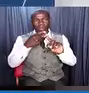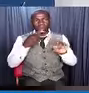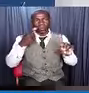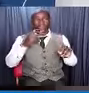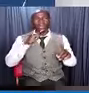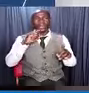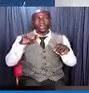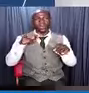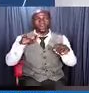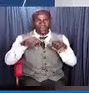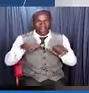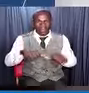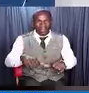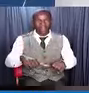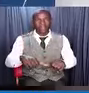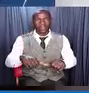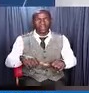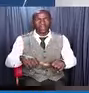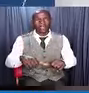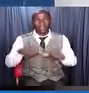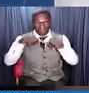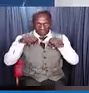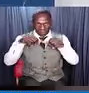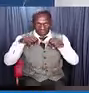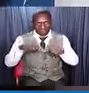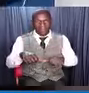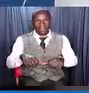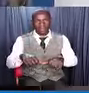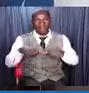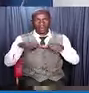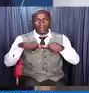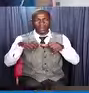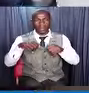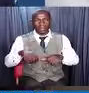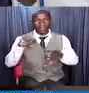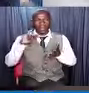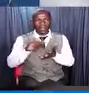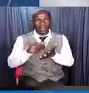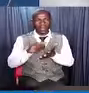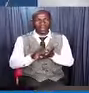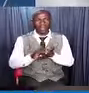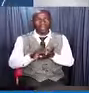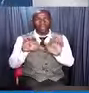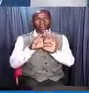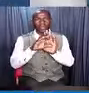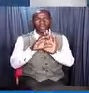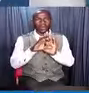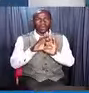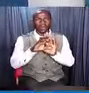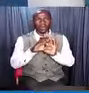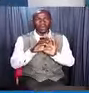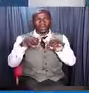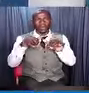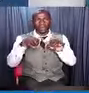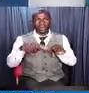subject. Kukaa sasa. Is to tarry. Kukaa. To tarry. Kukaa humo kwa hizo. Kukaa. In the commands. To tarry in